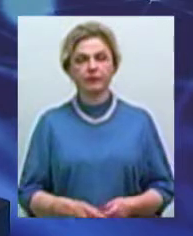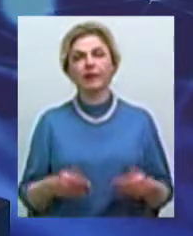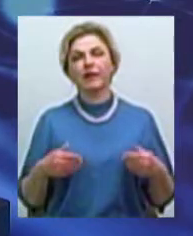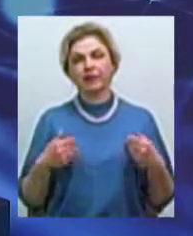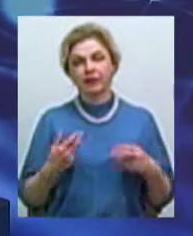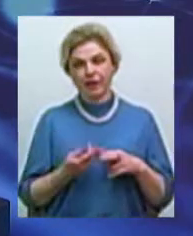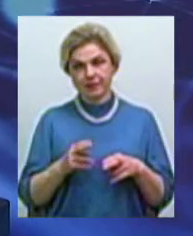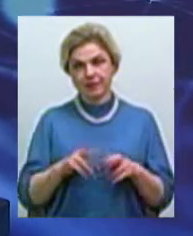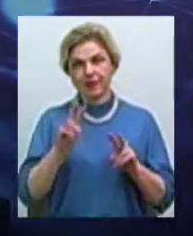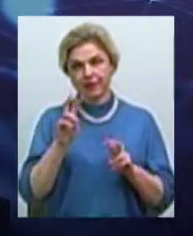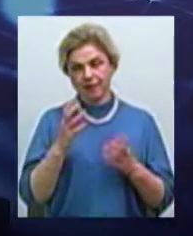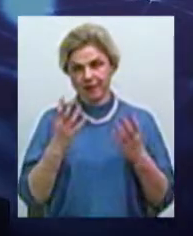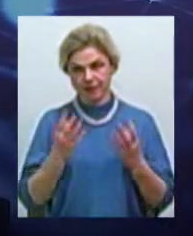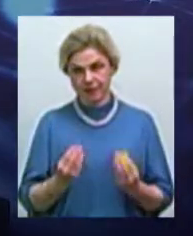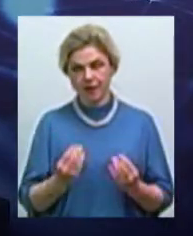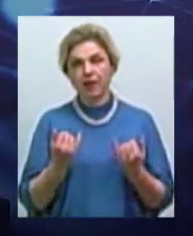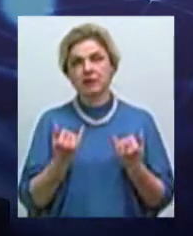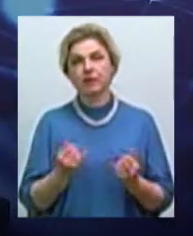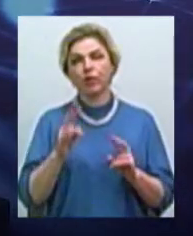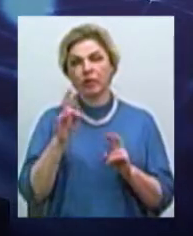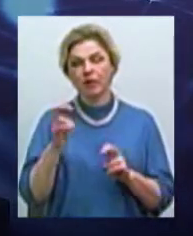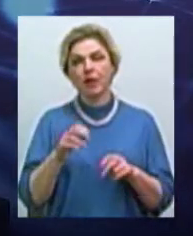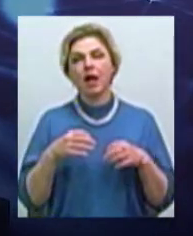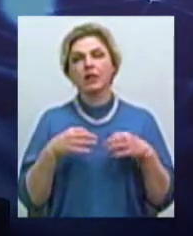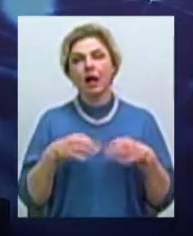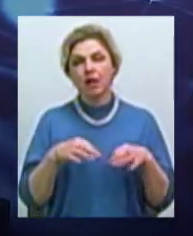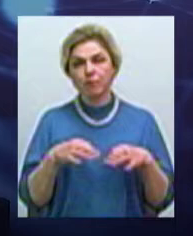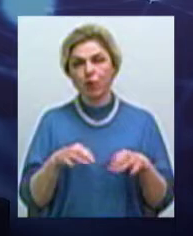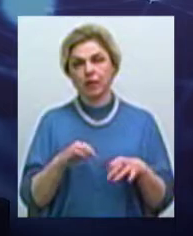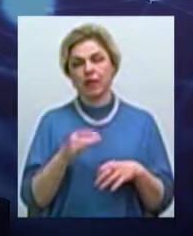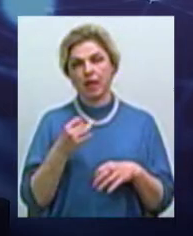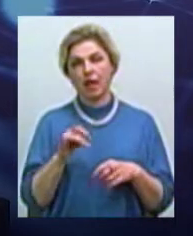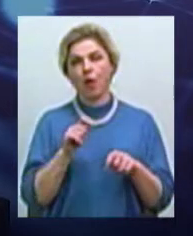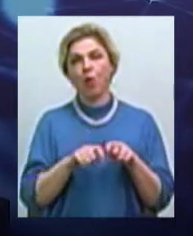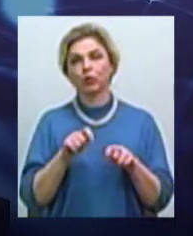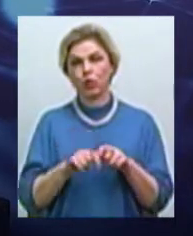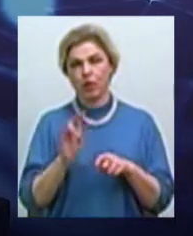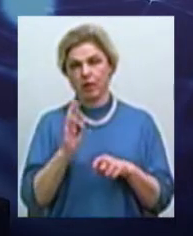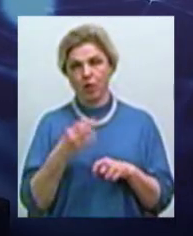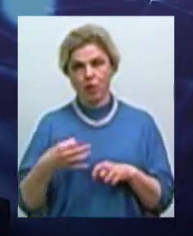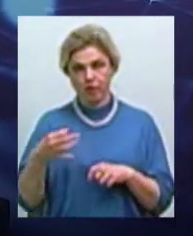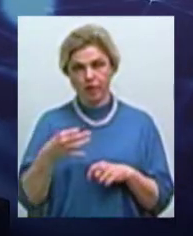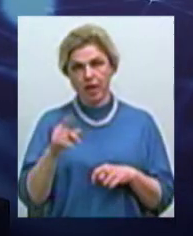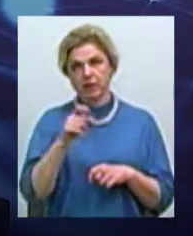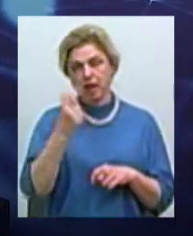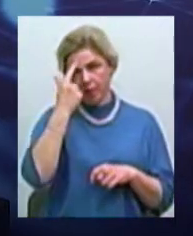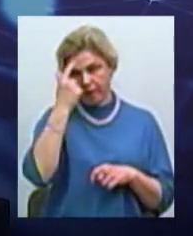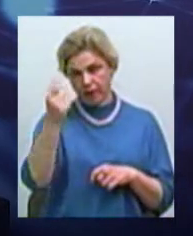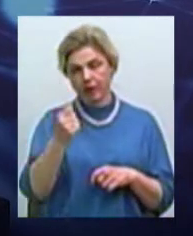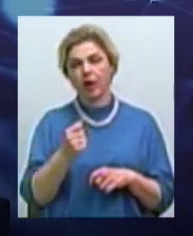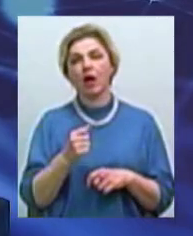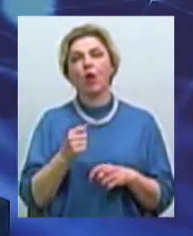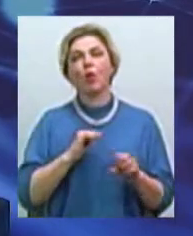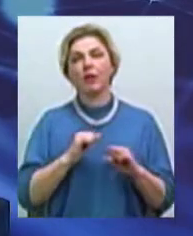Вітаю, це тема дня, а тема нашого ефіру – транспортний контроль на Миколаївщині. За повідомленням прес-служби управління